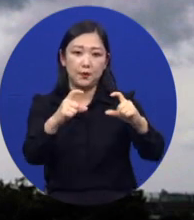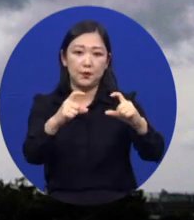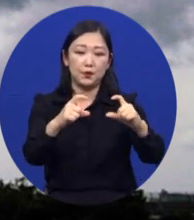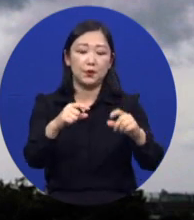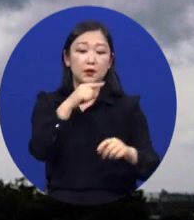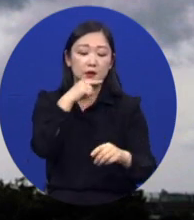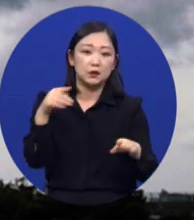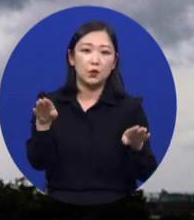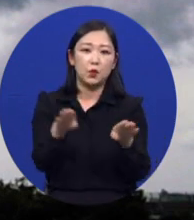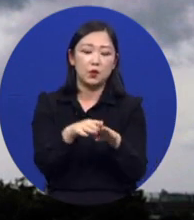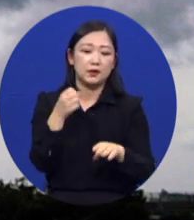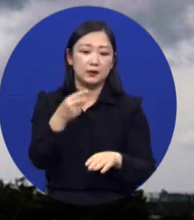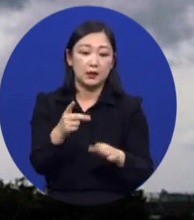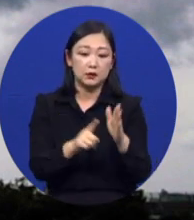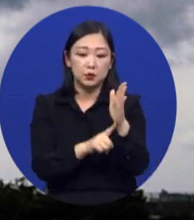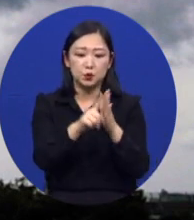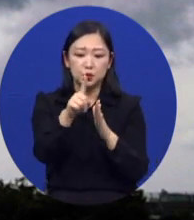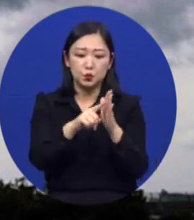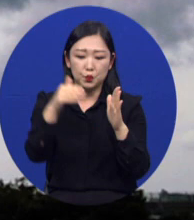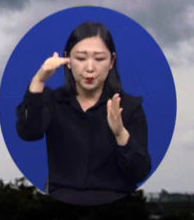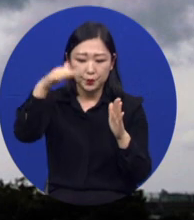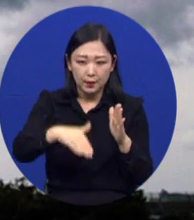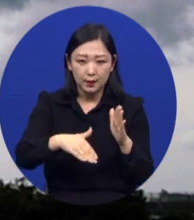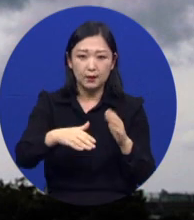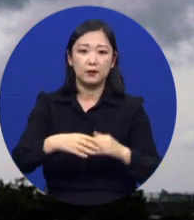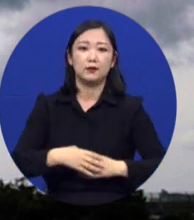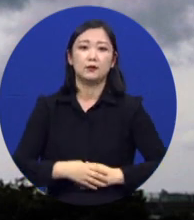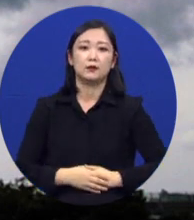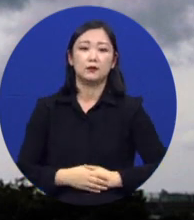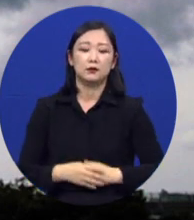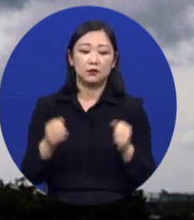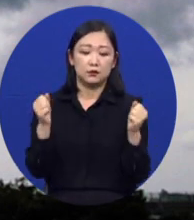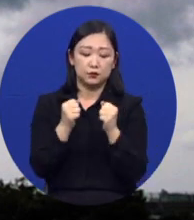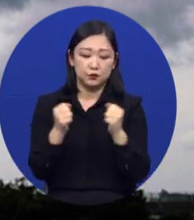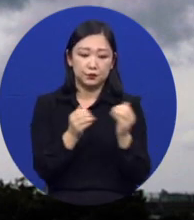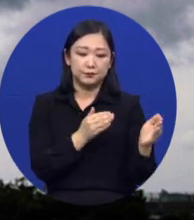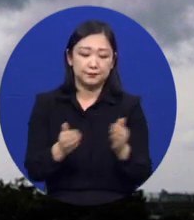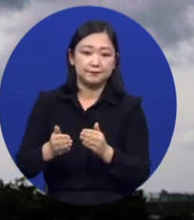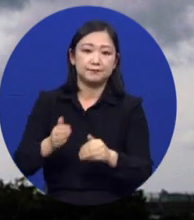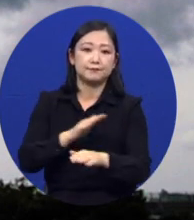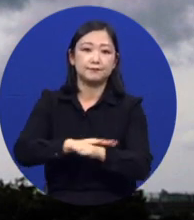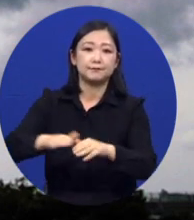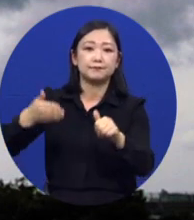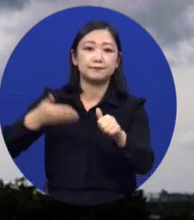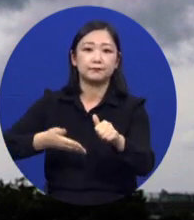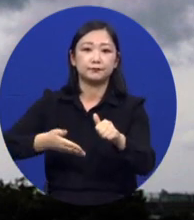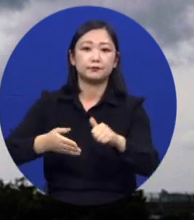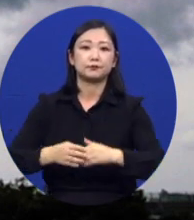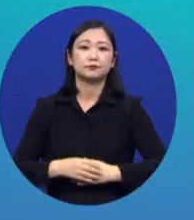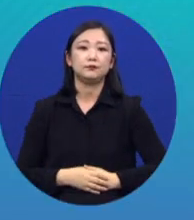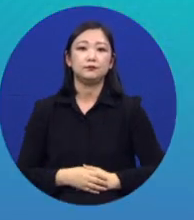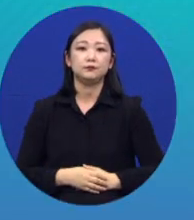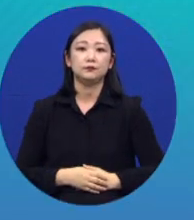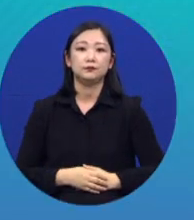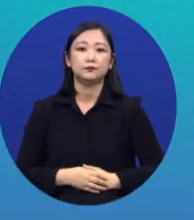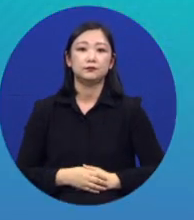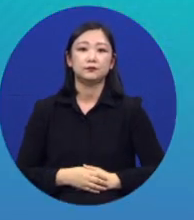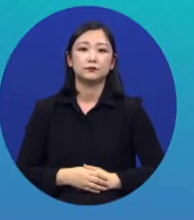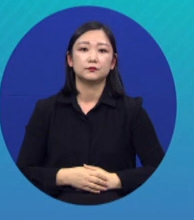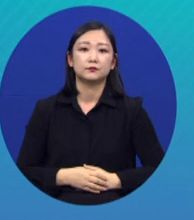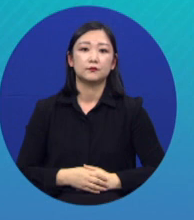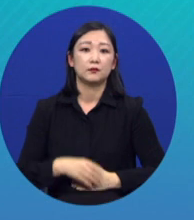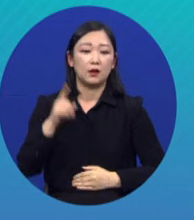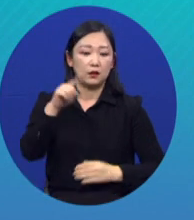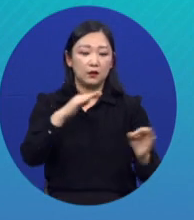일요일에는 다시 기온이 큰 폭으로 떨어지겠습니다 추위 대비 잘 해 주시기 바랍니다 자세 아내의 추억 빨랐습니다